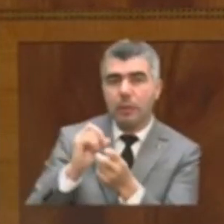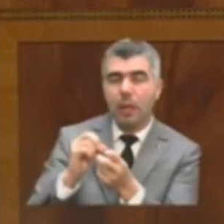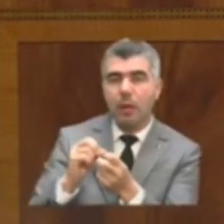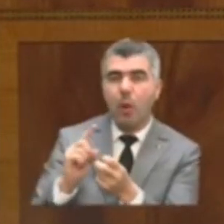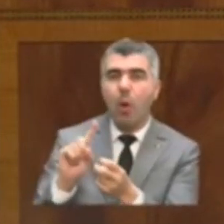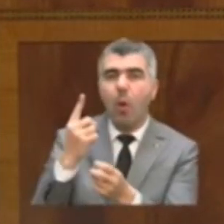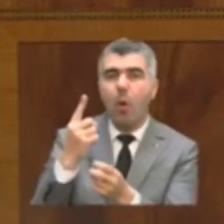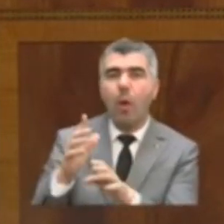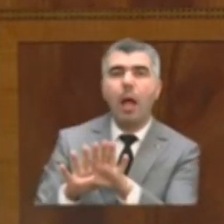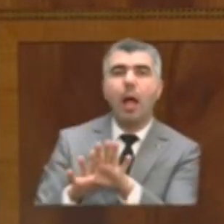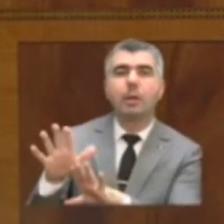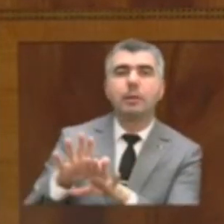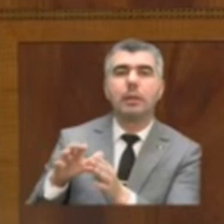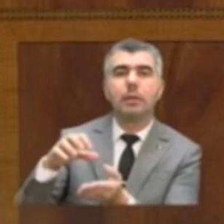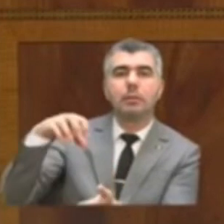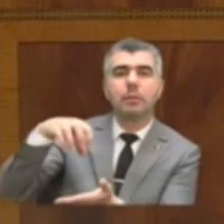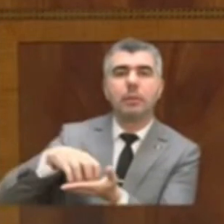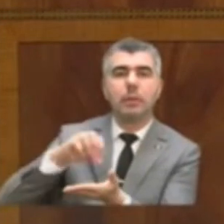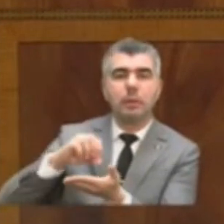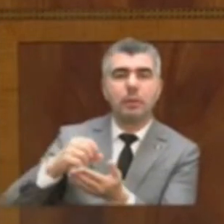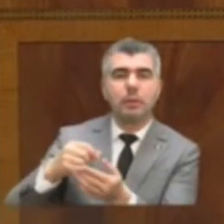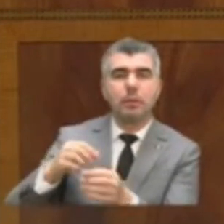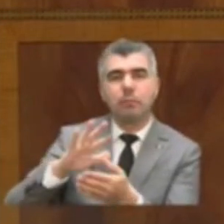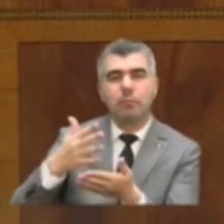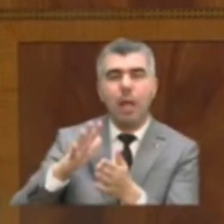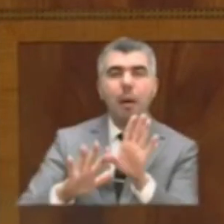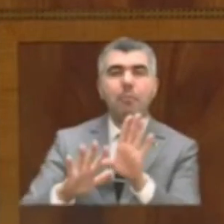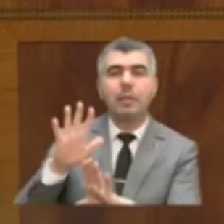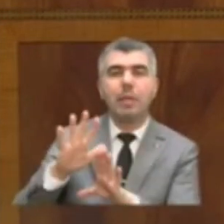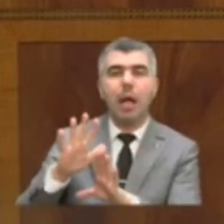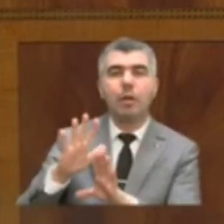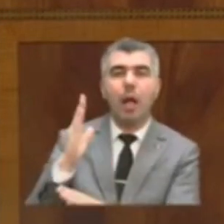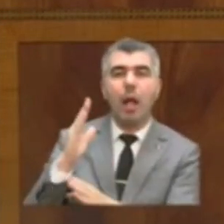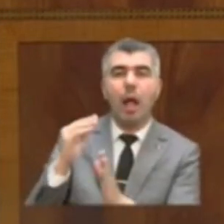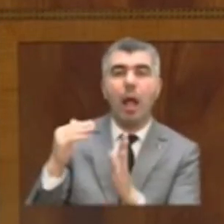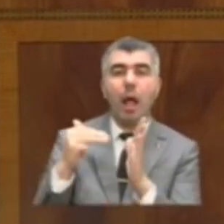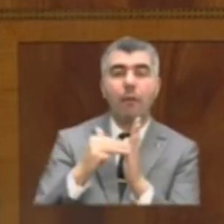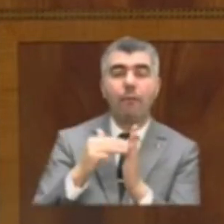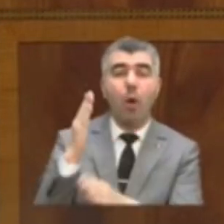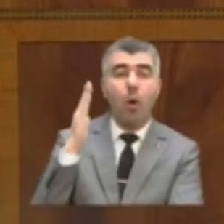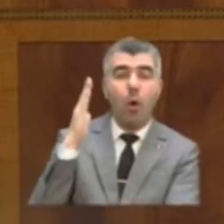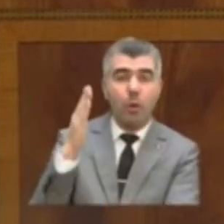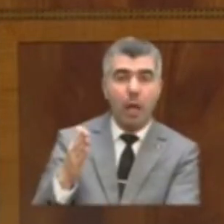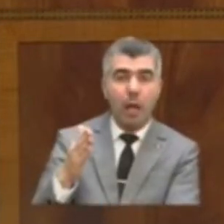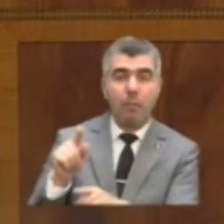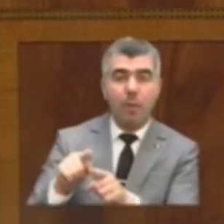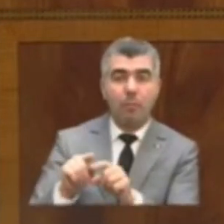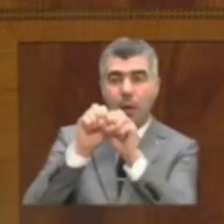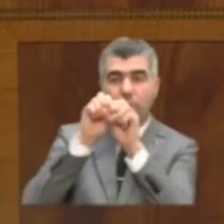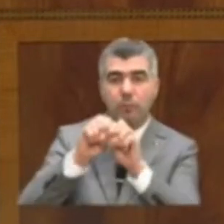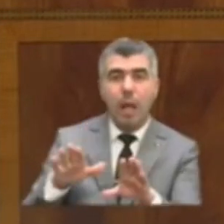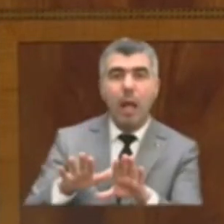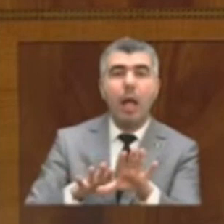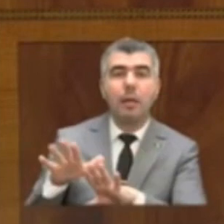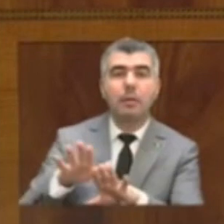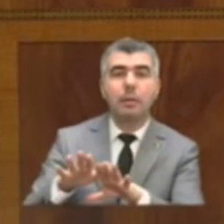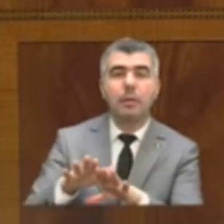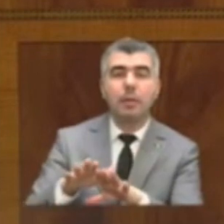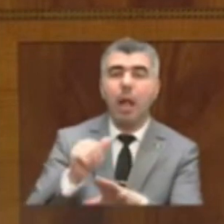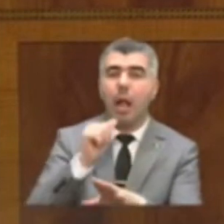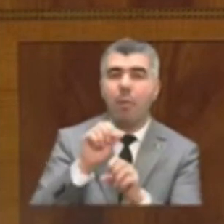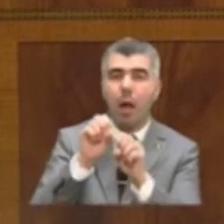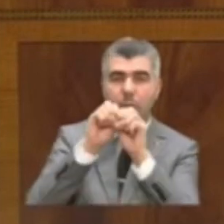ماسا شتوكا على مساحة 15,000 هكتار للسقي وإمداد مدينة أكادير بالمياه الصالحة